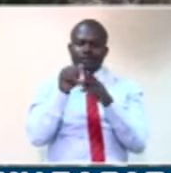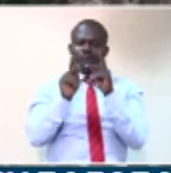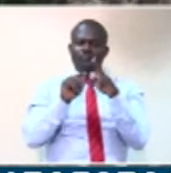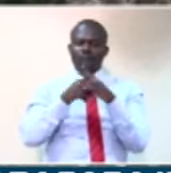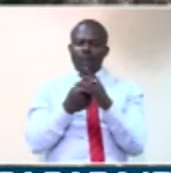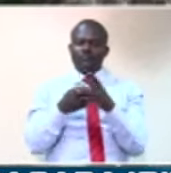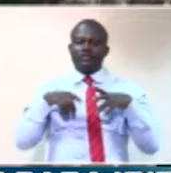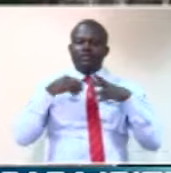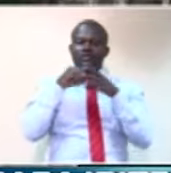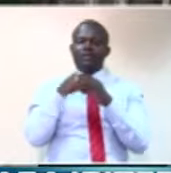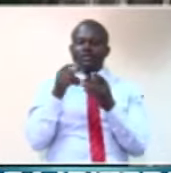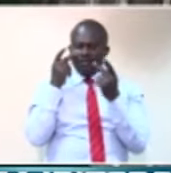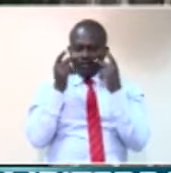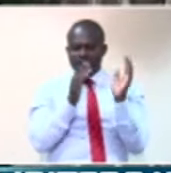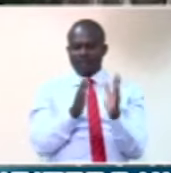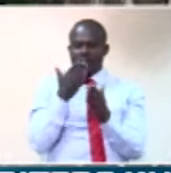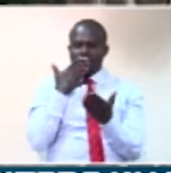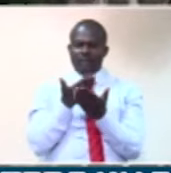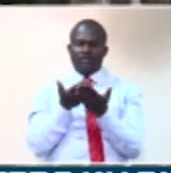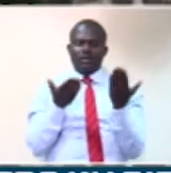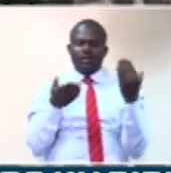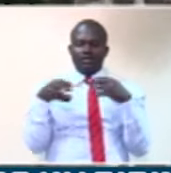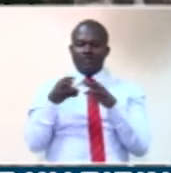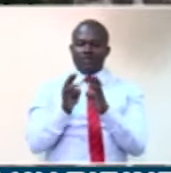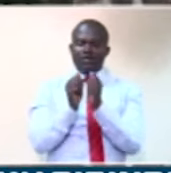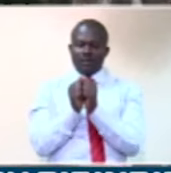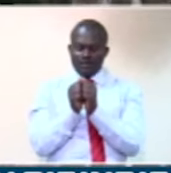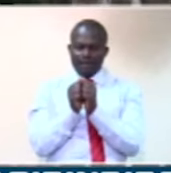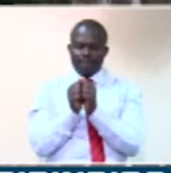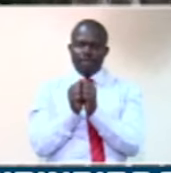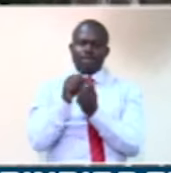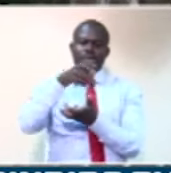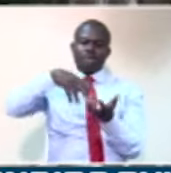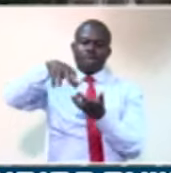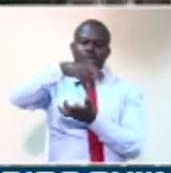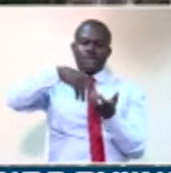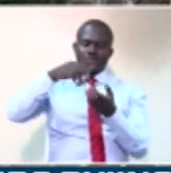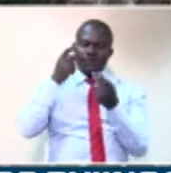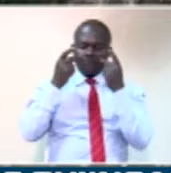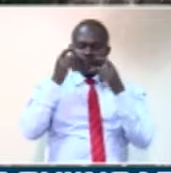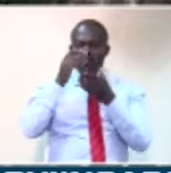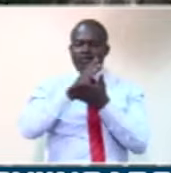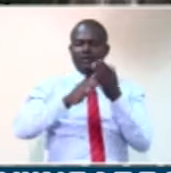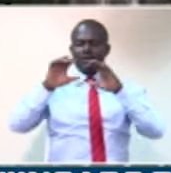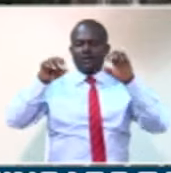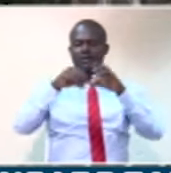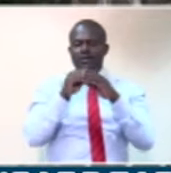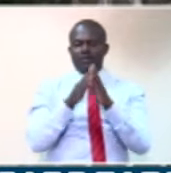kwatura basange hateguye neza ku buryo kakajagari usanga hamwe na hamwe mu